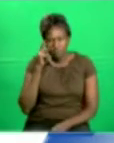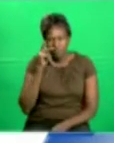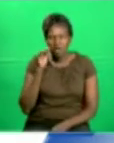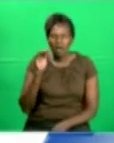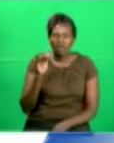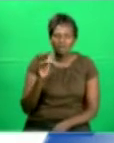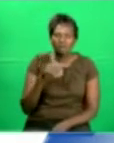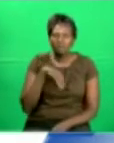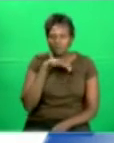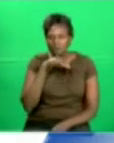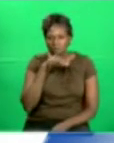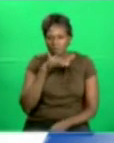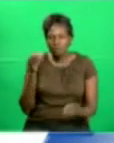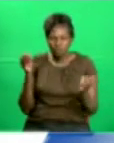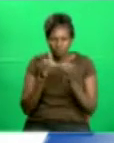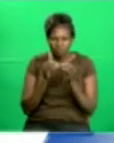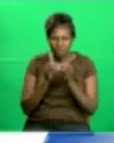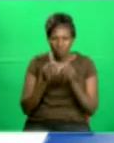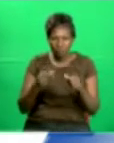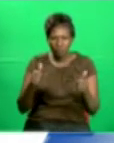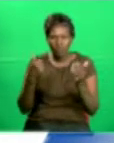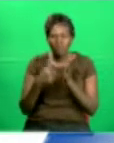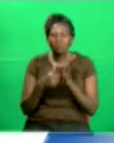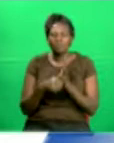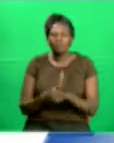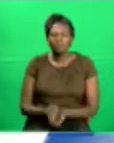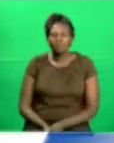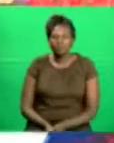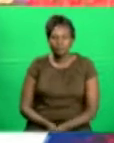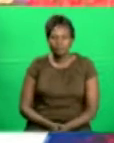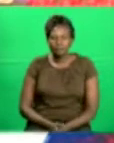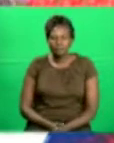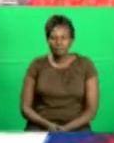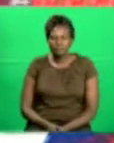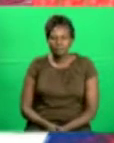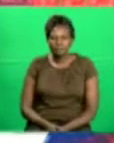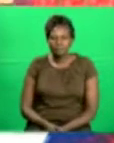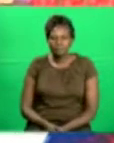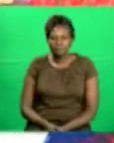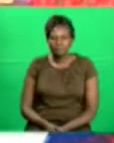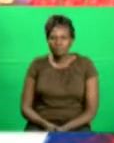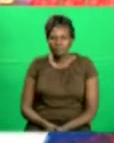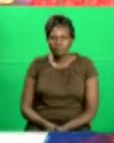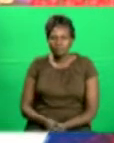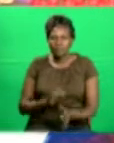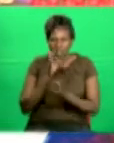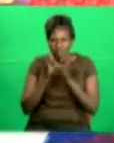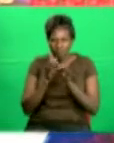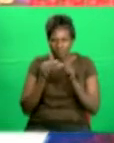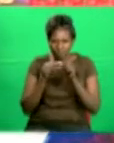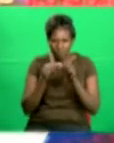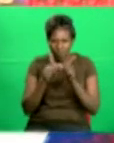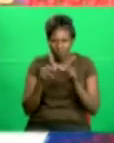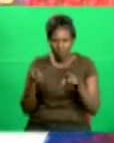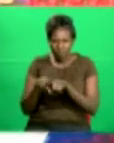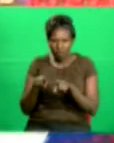wa NASA kufanya mkutano ili kusuluhisha swala hilo. Manake kukiendelea hiyo division,